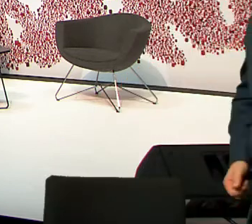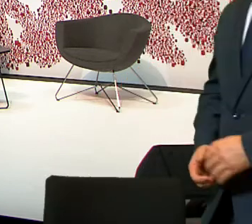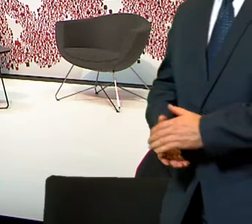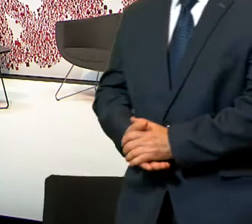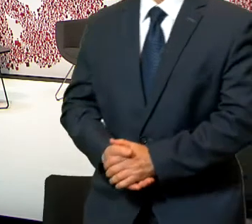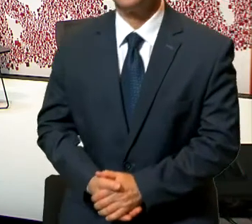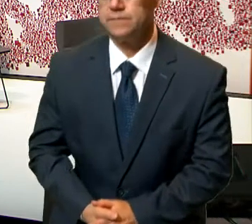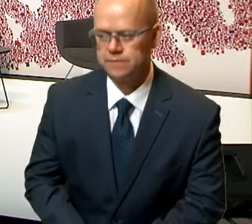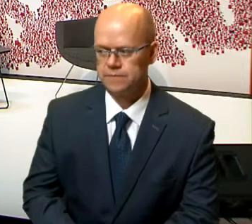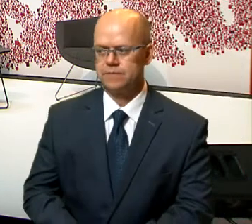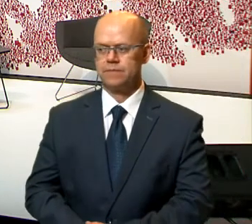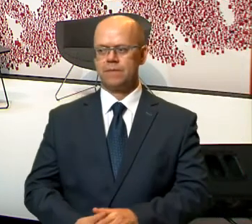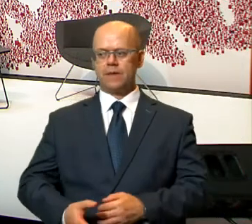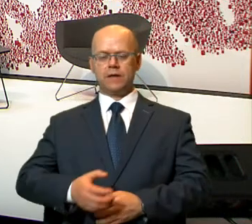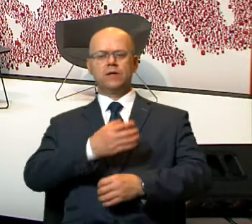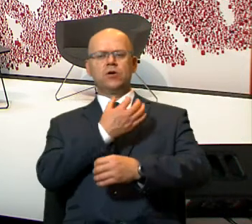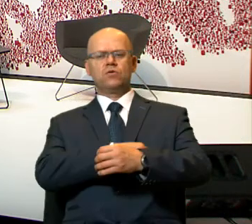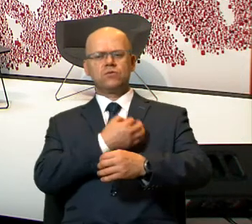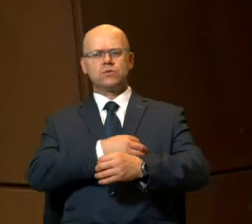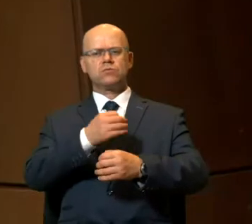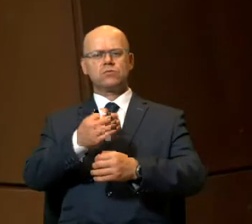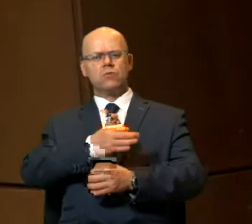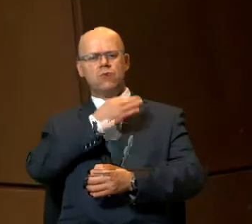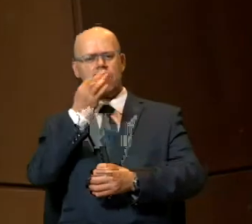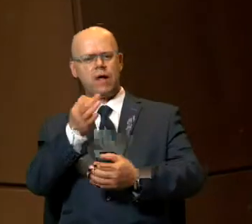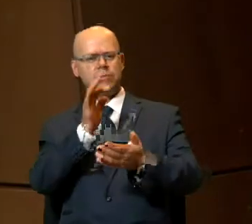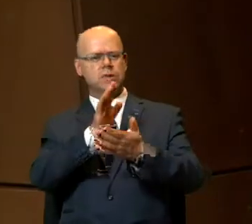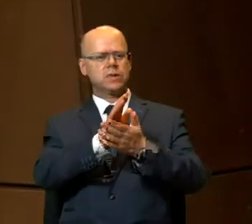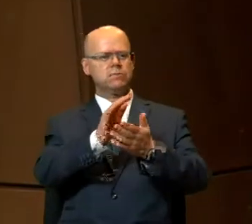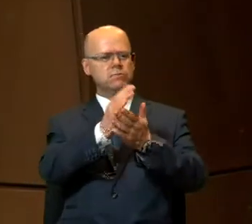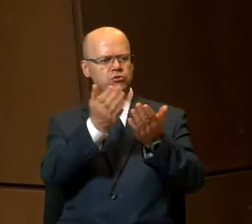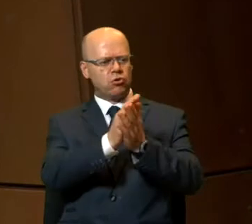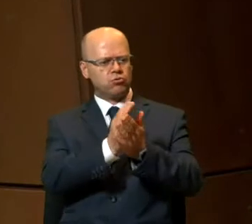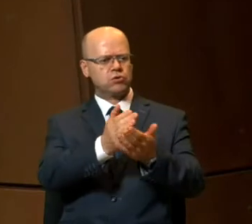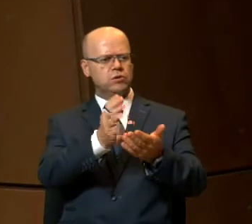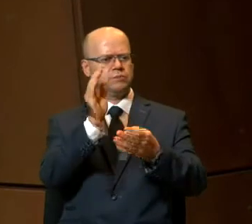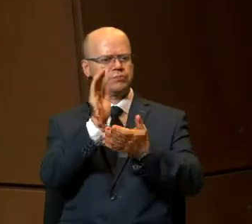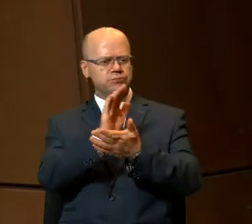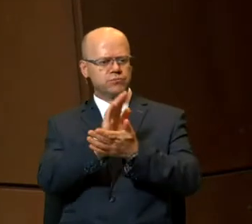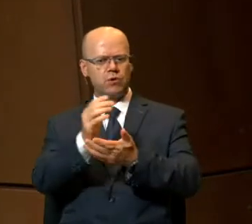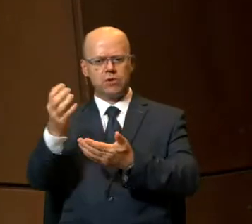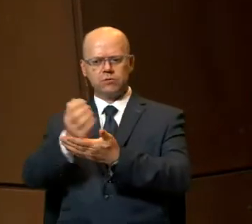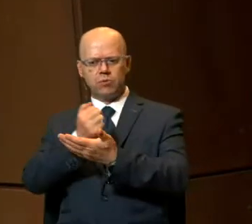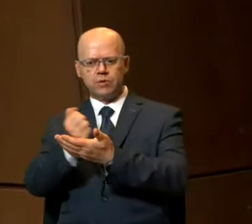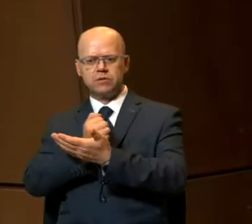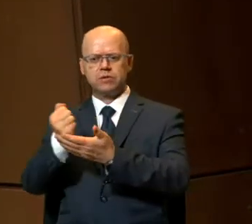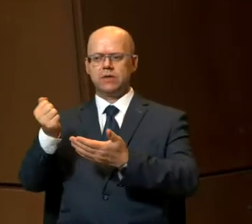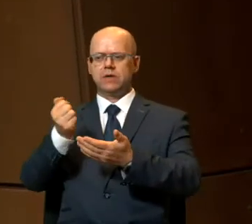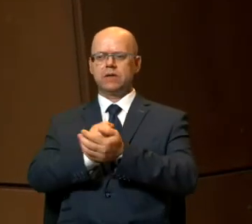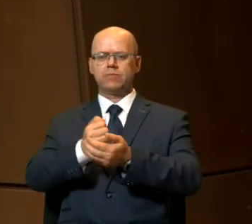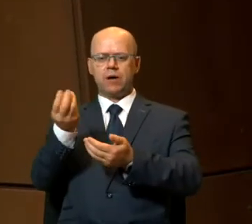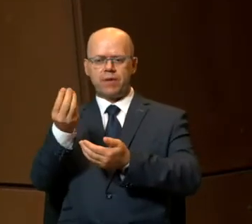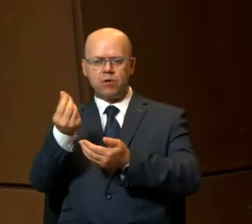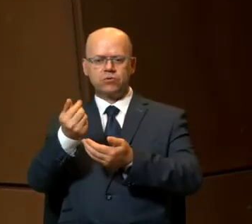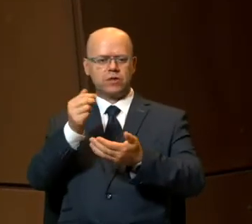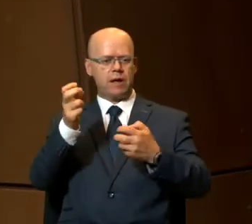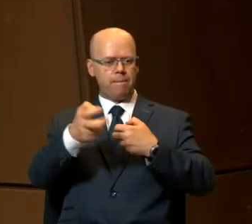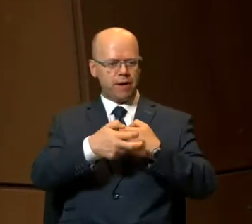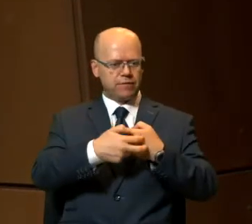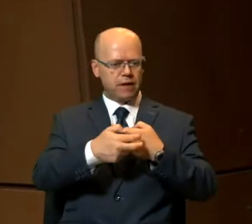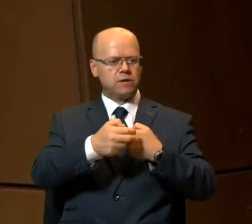publikuje w lepszych wydawnictwach, kto dostanie więcej pieniędzy na badania. Walczymy o studentów, kto dostanie